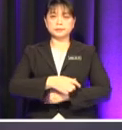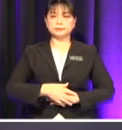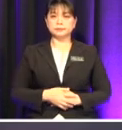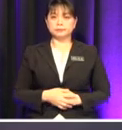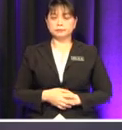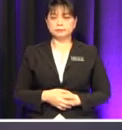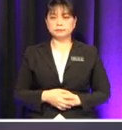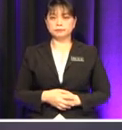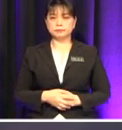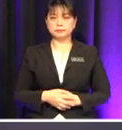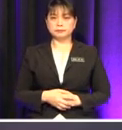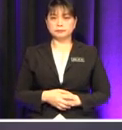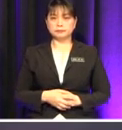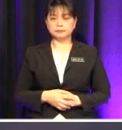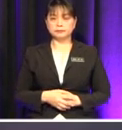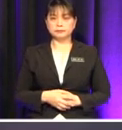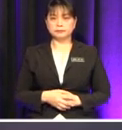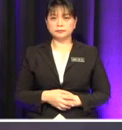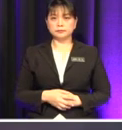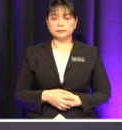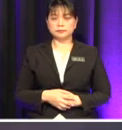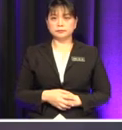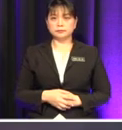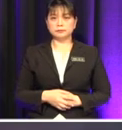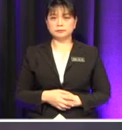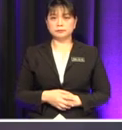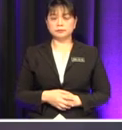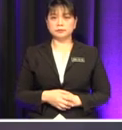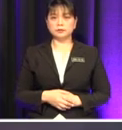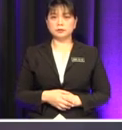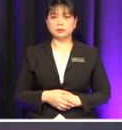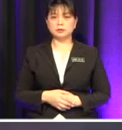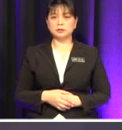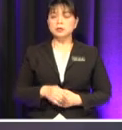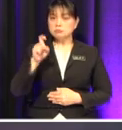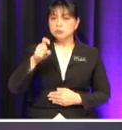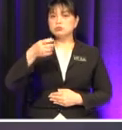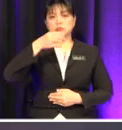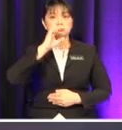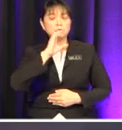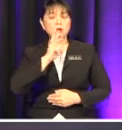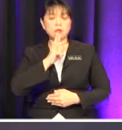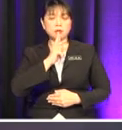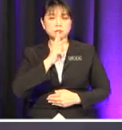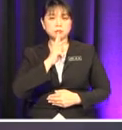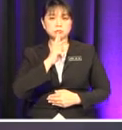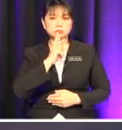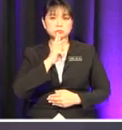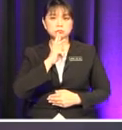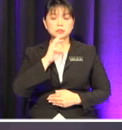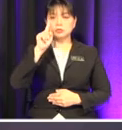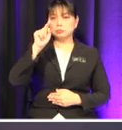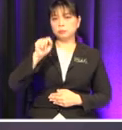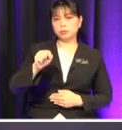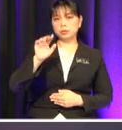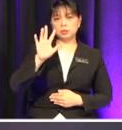Lu minum air satu poin 5 liter nih maksudnya 1500 ML minuman bagi setiap satu keju berat badan yang